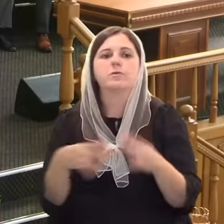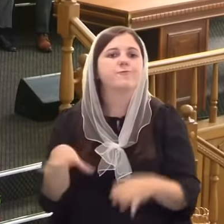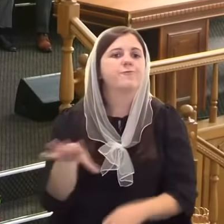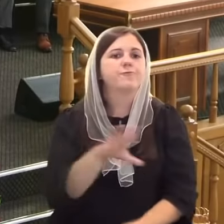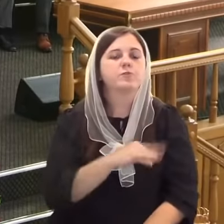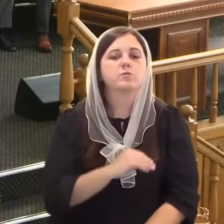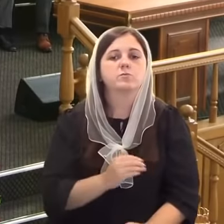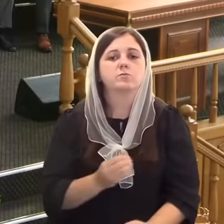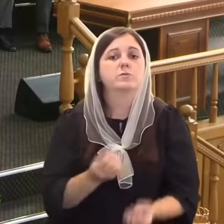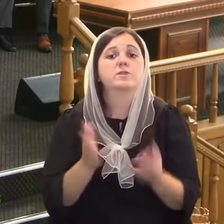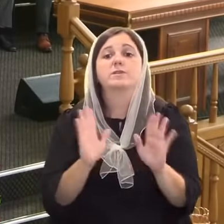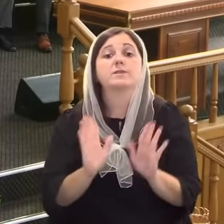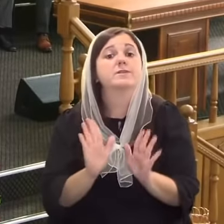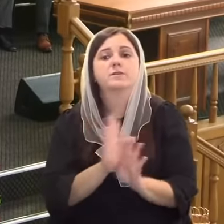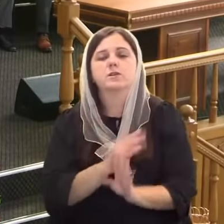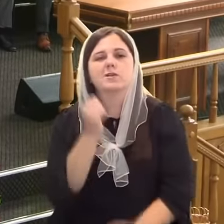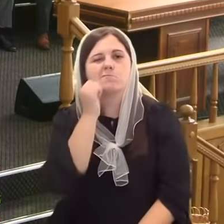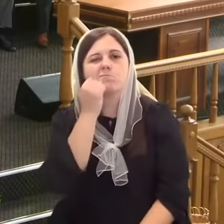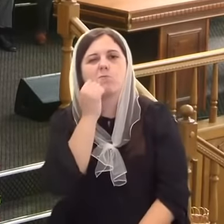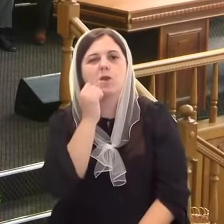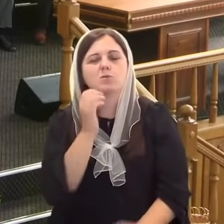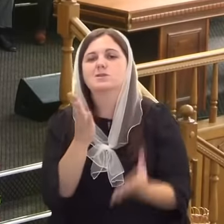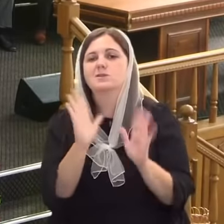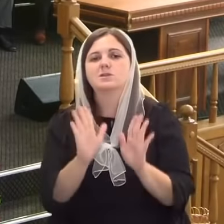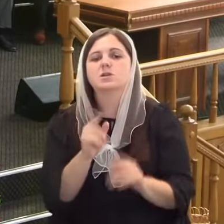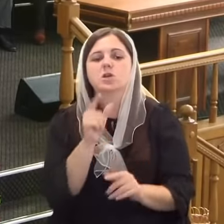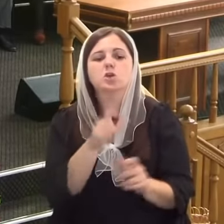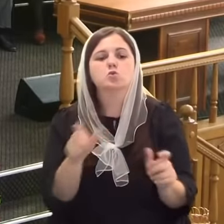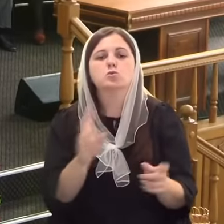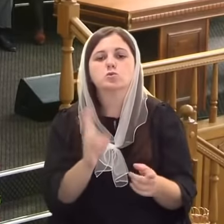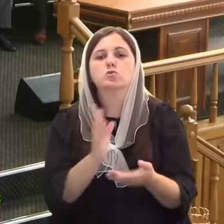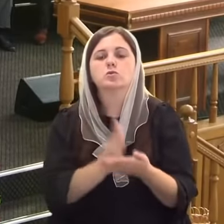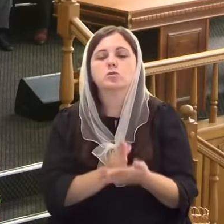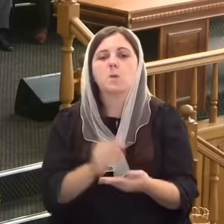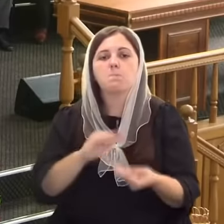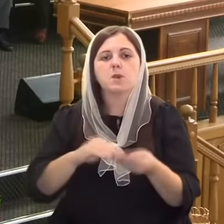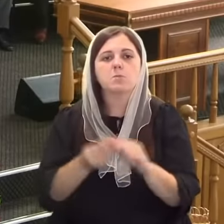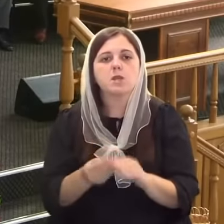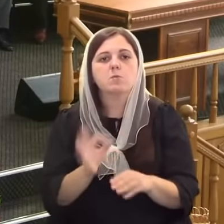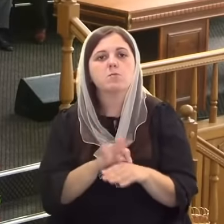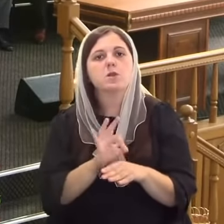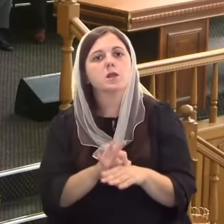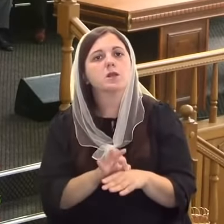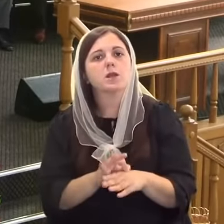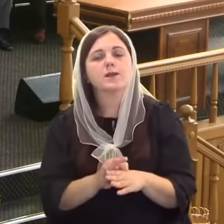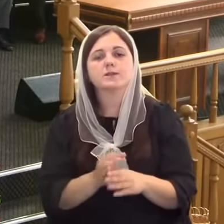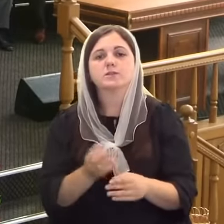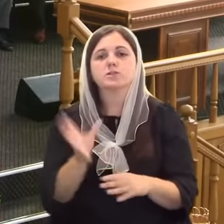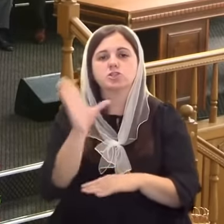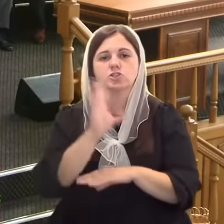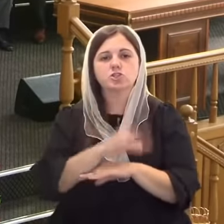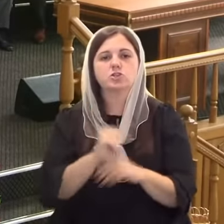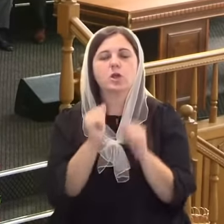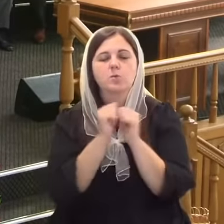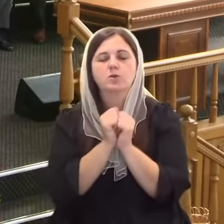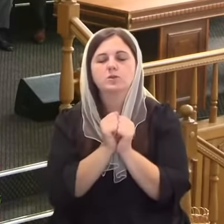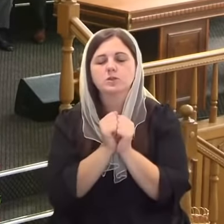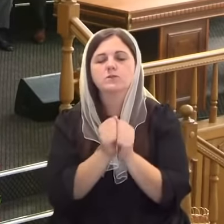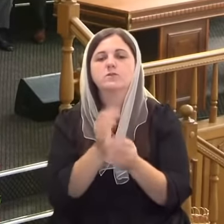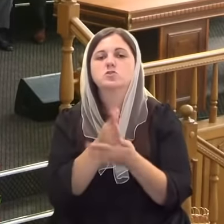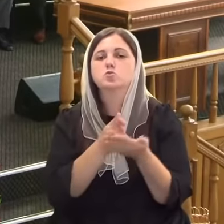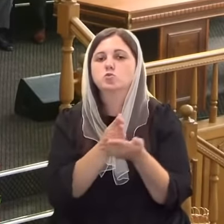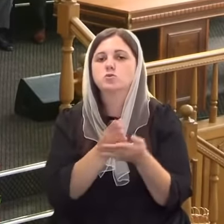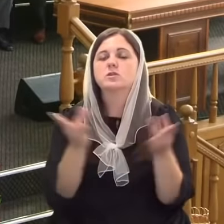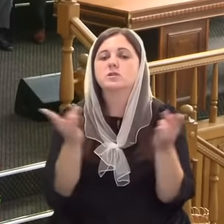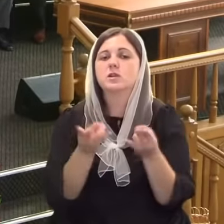бабушкам, не только людям, у которых есть проблемы, есть болезни. Ночная молитва и молитвенное